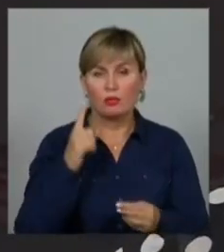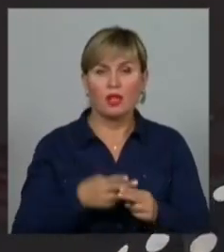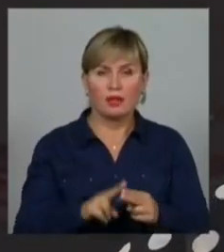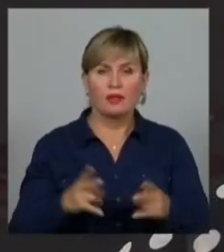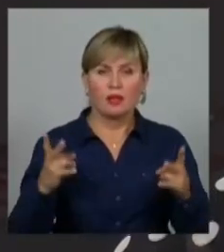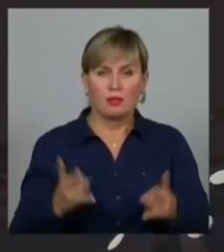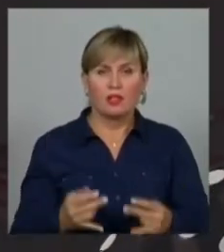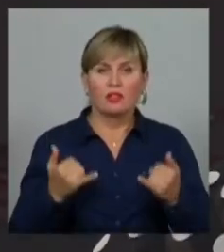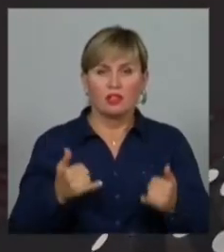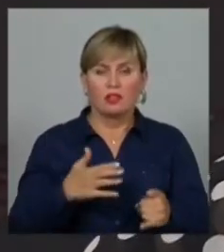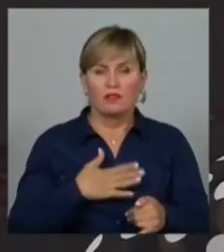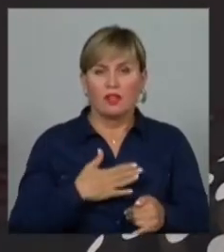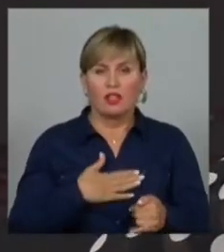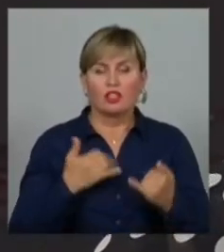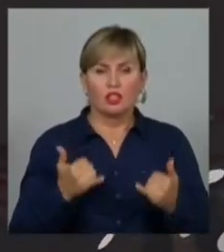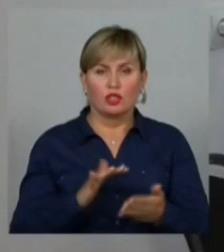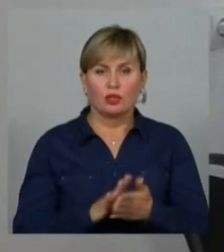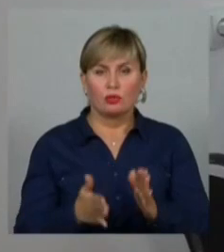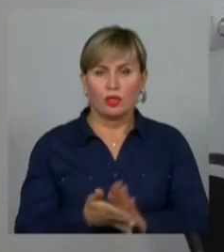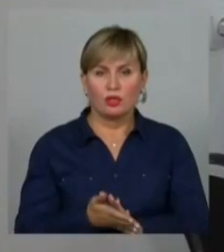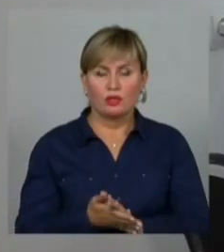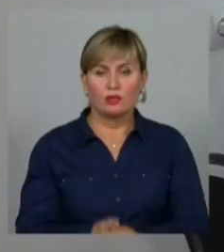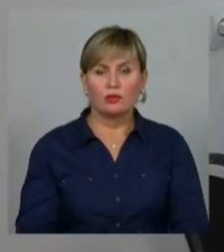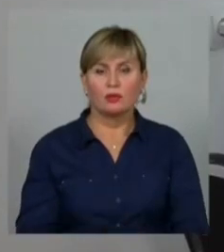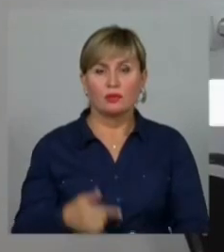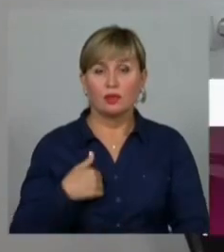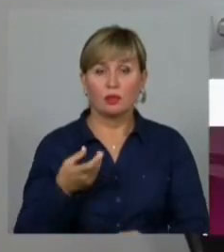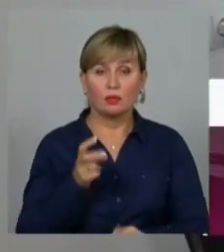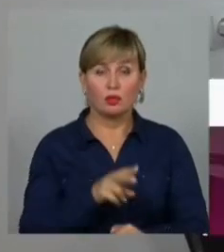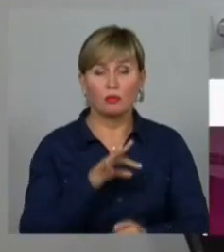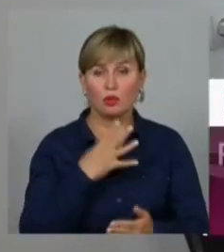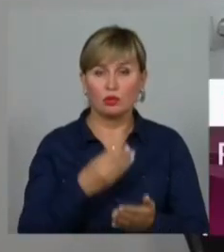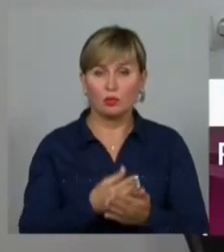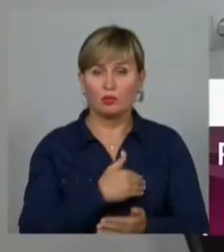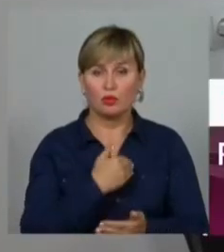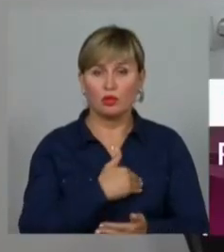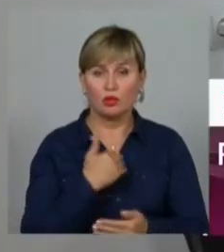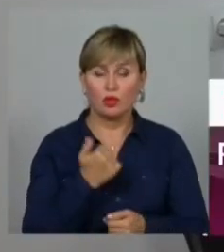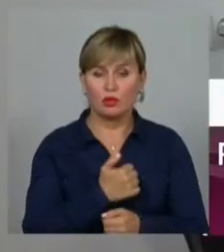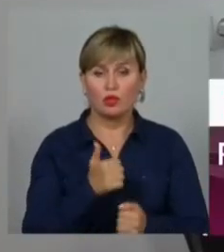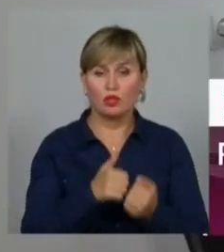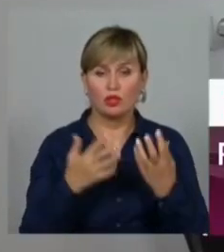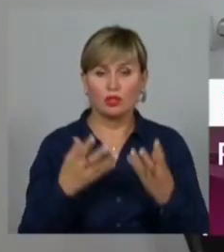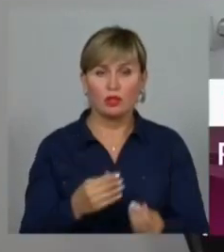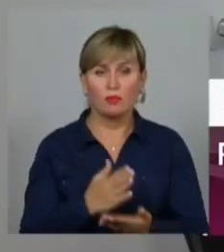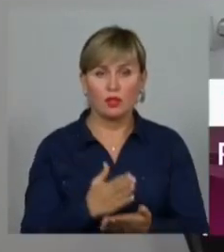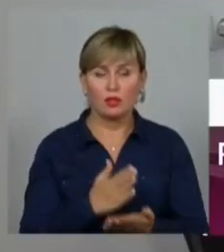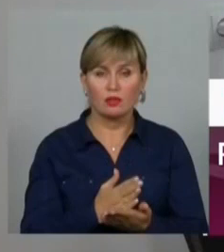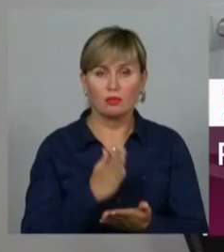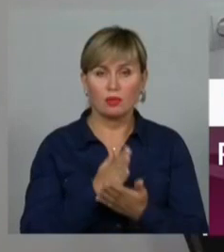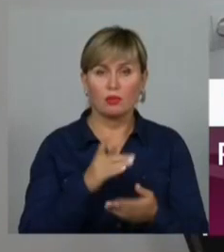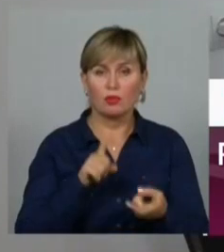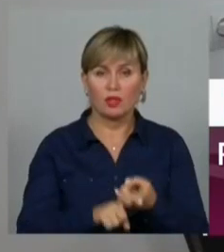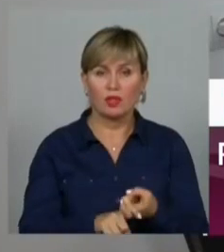необходимо сейчас в нашей нынешней ситуации. Решил вакцинироваться по собственному желанию, так как ежедневно находимся в прямом